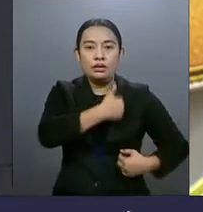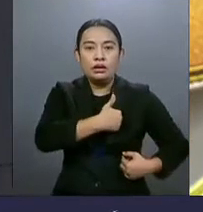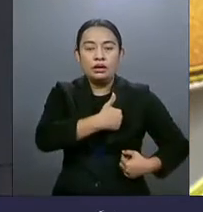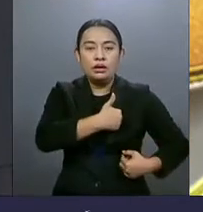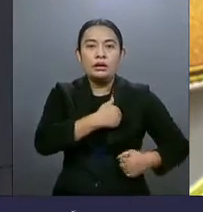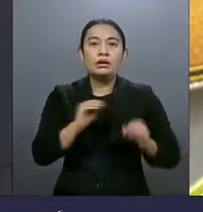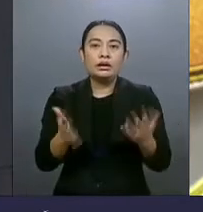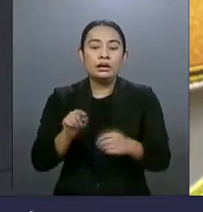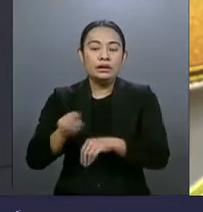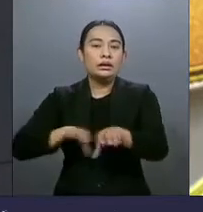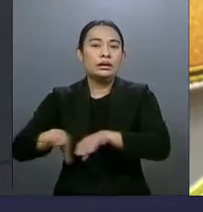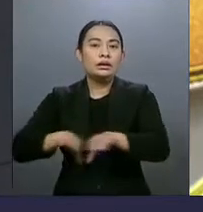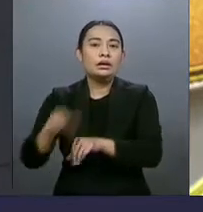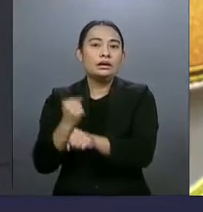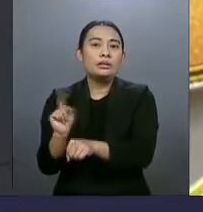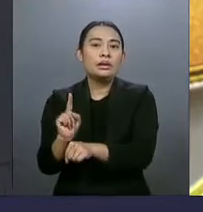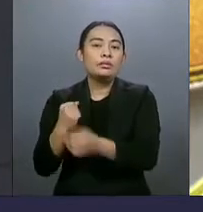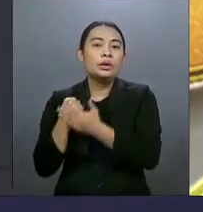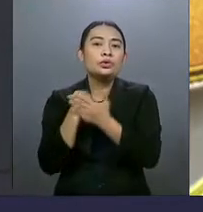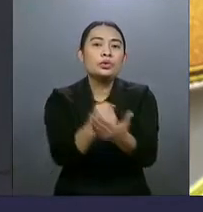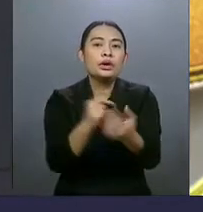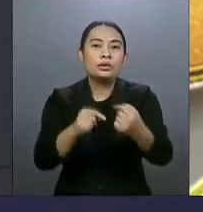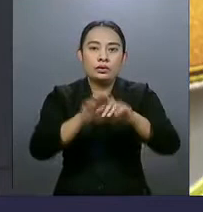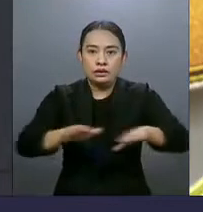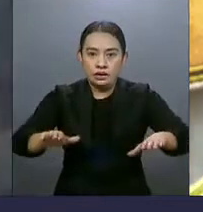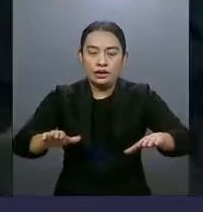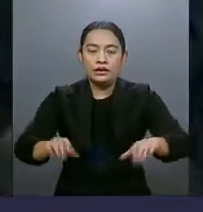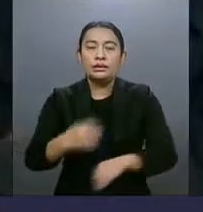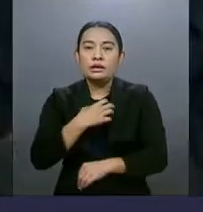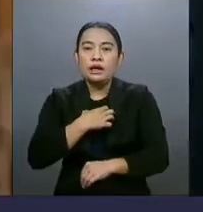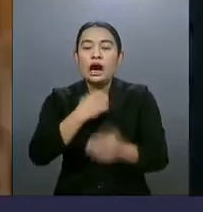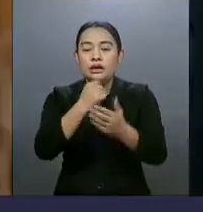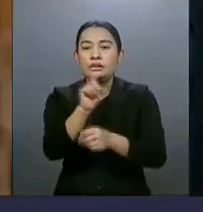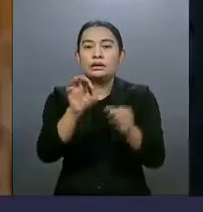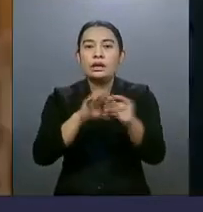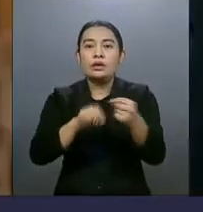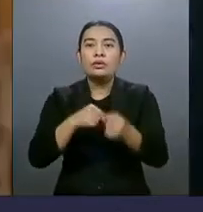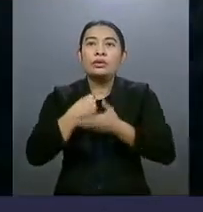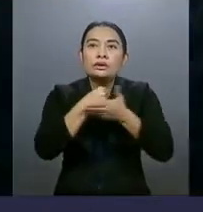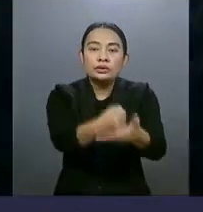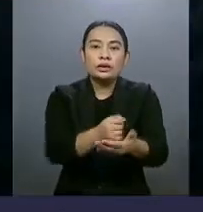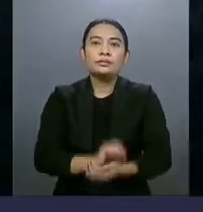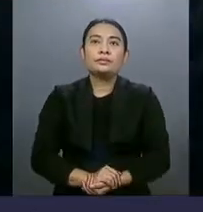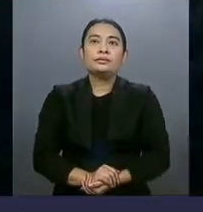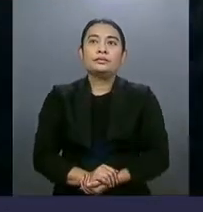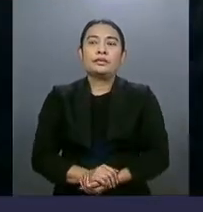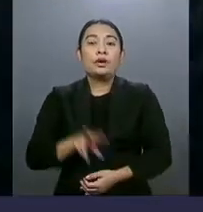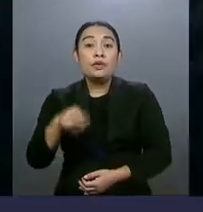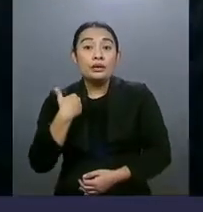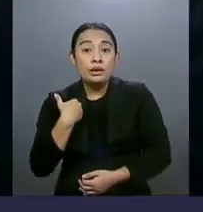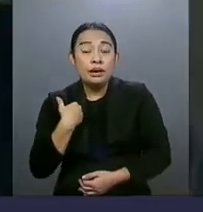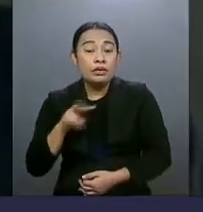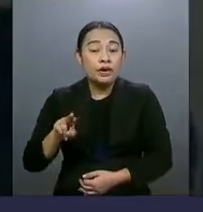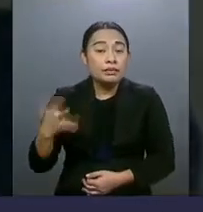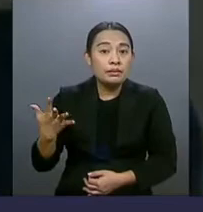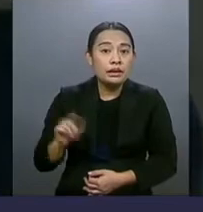ญนี้เกิดขึ้นมาเพื่อช่วยเหลือเด็กที่ต้องการความช่วยเหลือตรงนี ้คุณมีแฟนยัง ตอนนี้ยังไม่มีแต่เคยมีผัวตายไปน